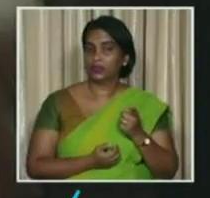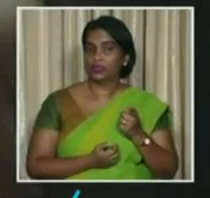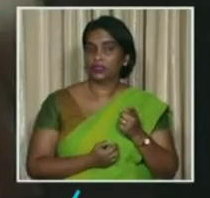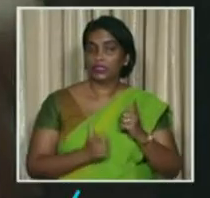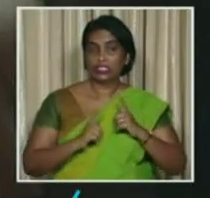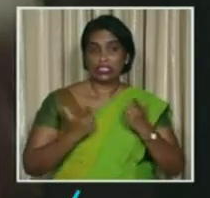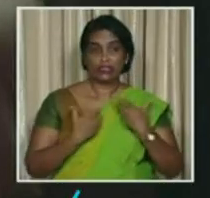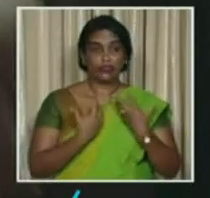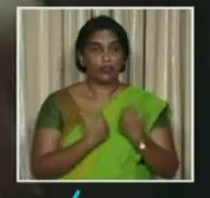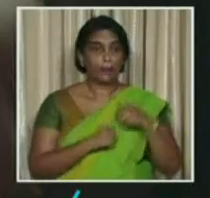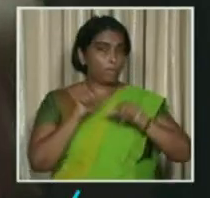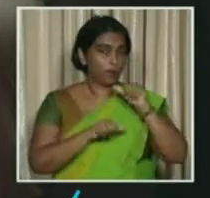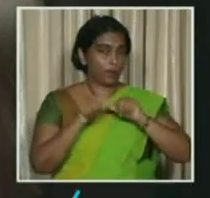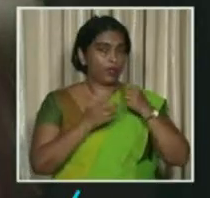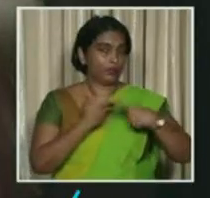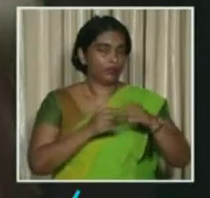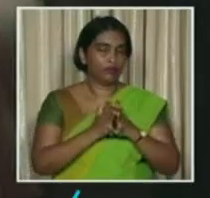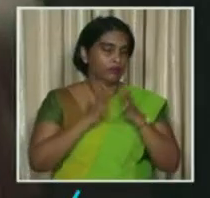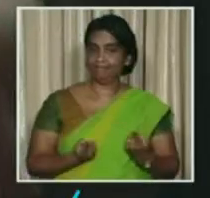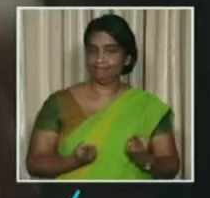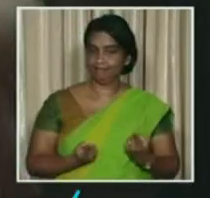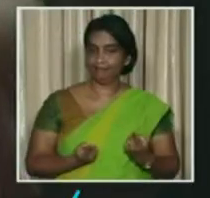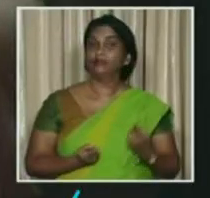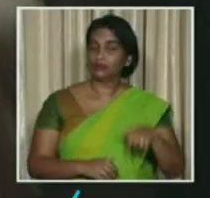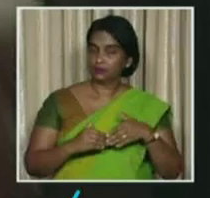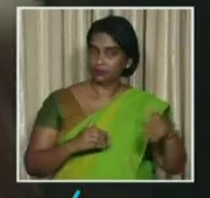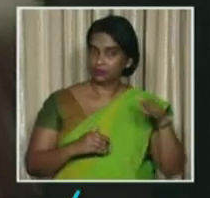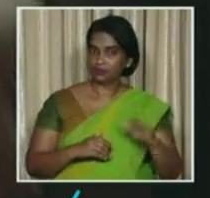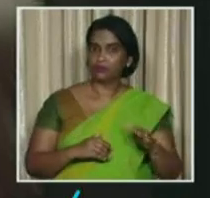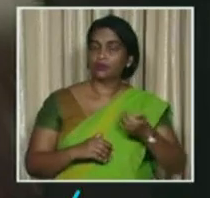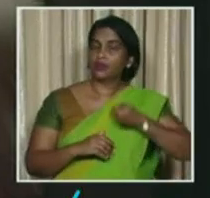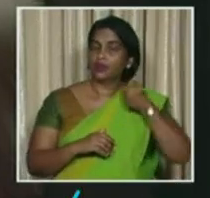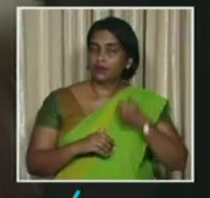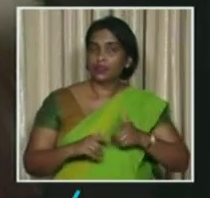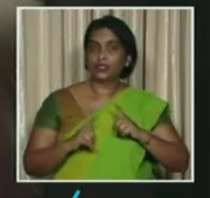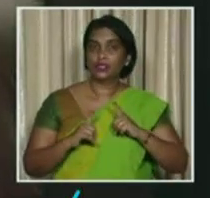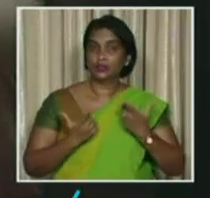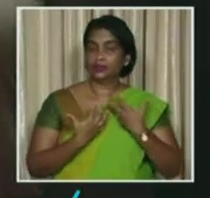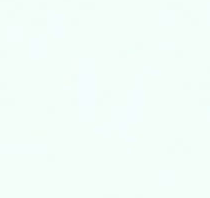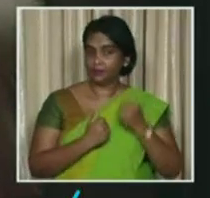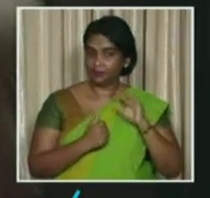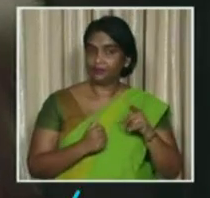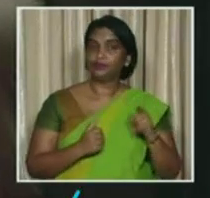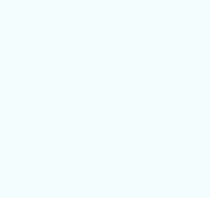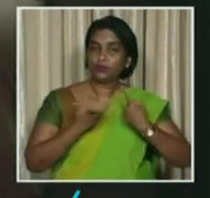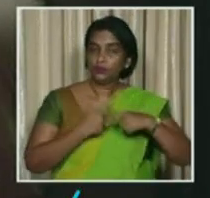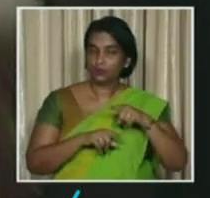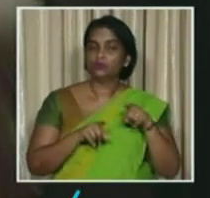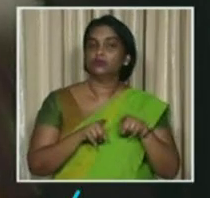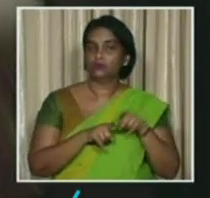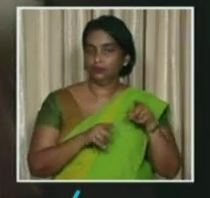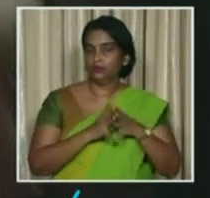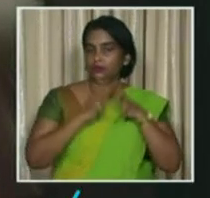ජීවිත බේරා ගන්නා වූ ඖෂධවල බරපතල හිගයක් තිබෙනවා. ඒ වගේම අත්‍යවශ්‍ය ජීවිත බේරා ගන්නා වූ උපකරණ